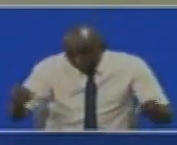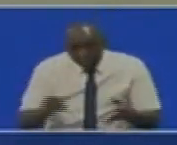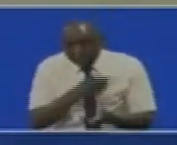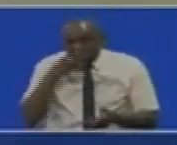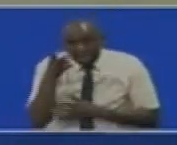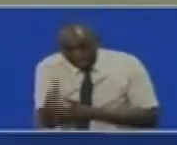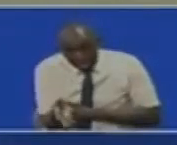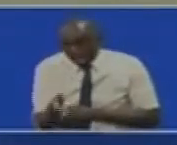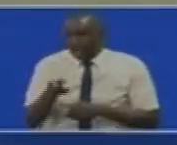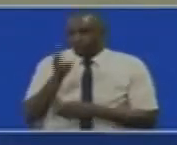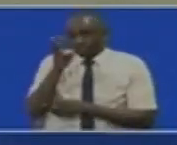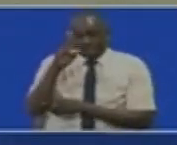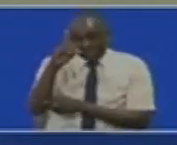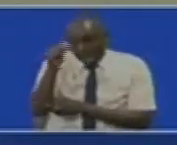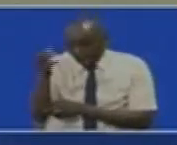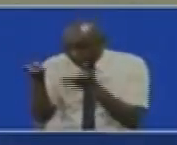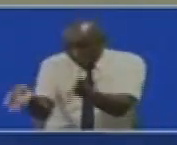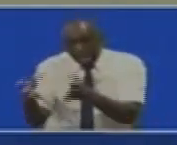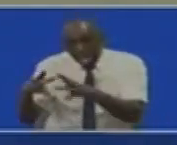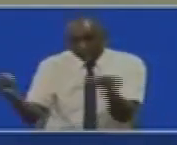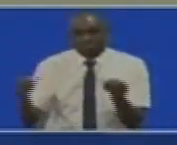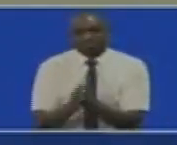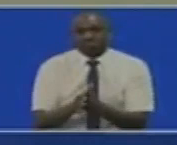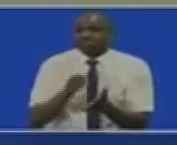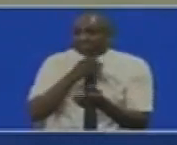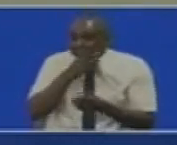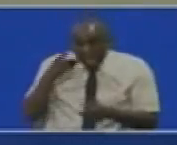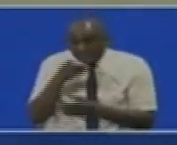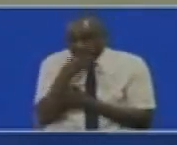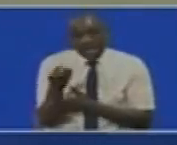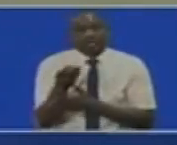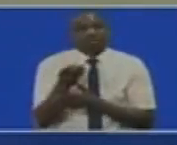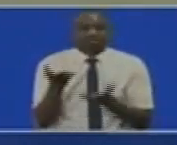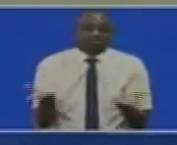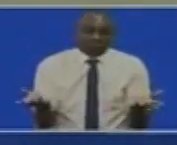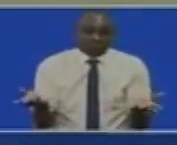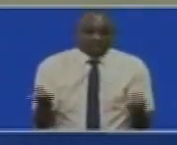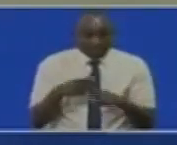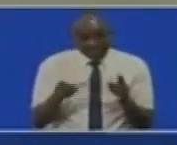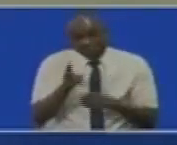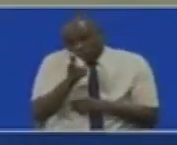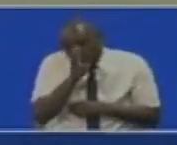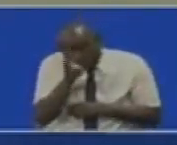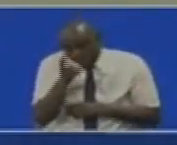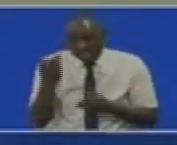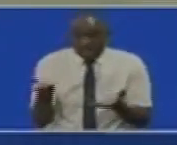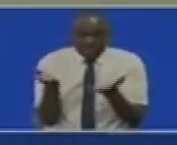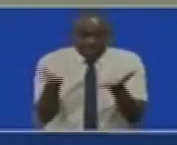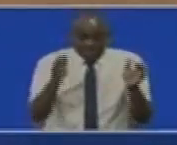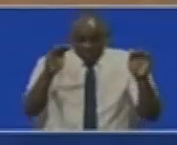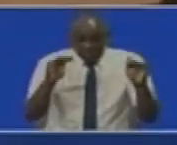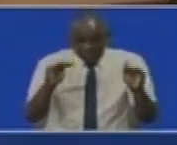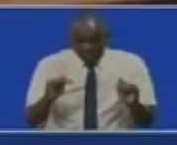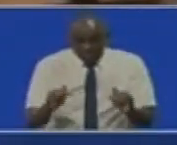and some small dams, and our population is growing but our water resources are